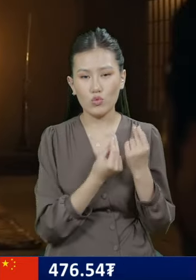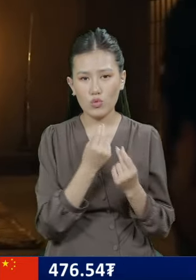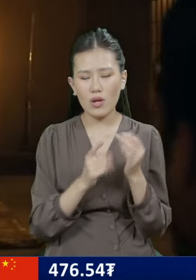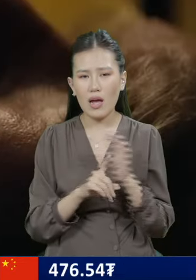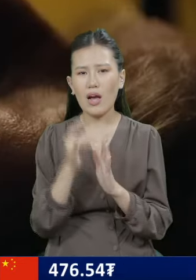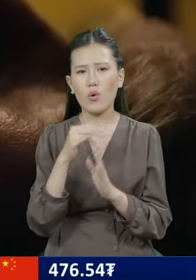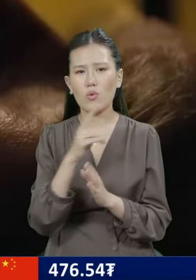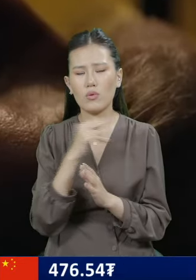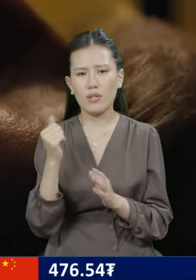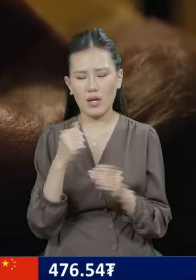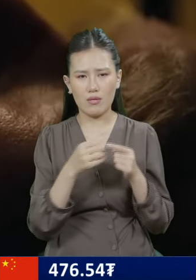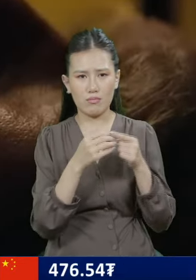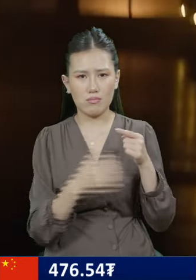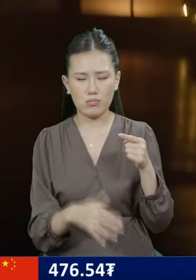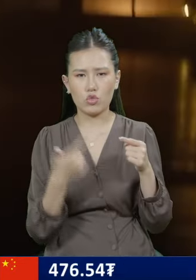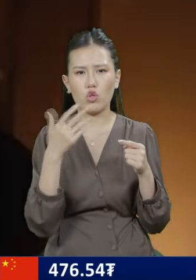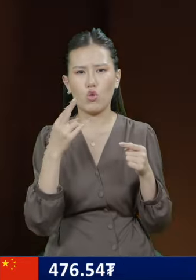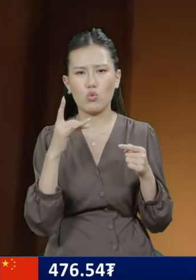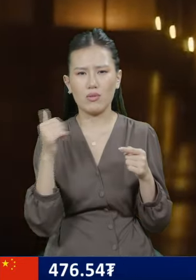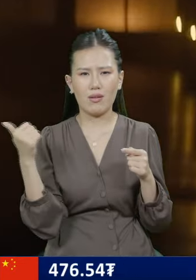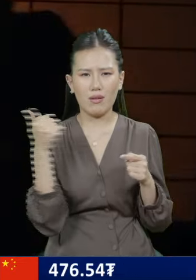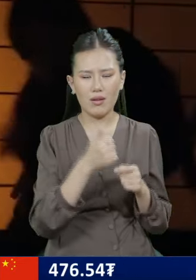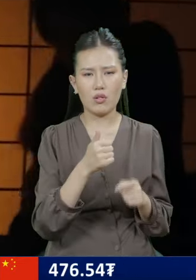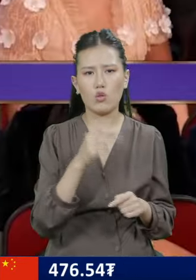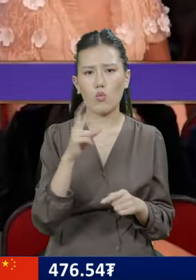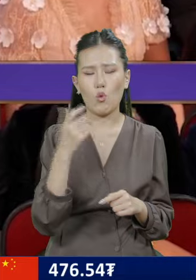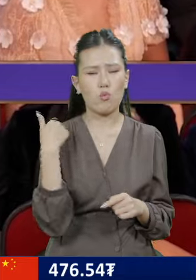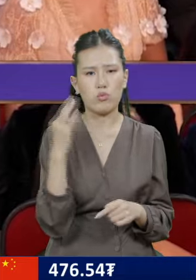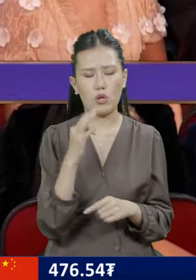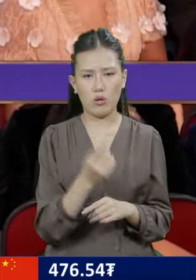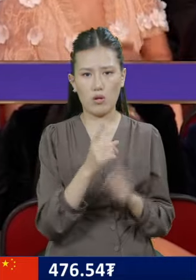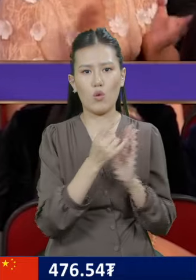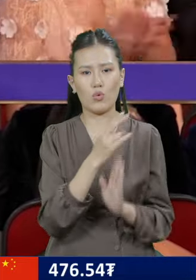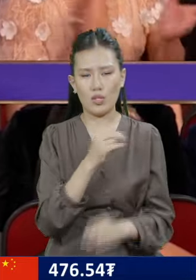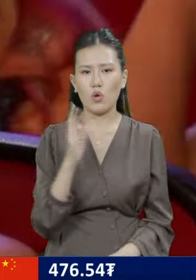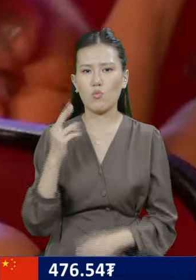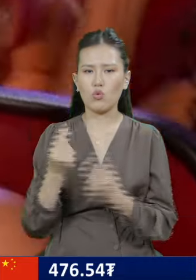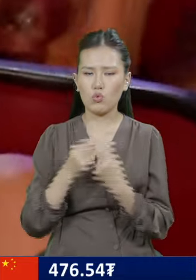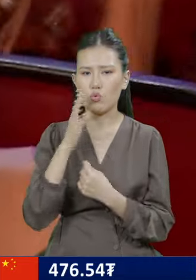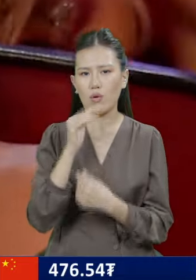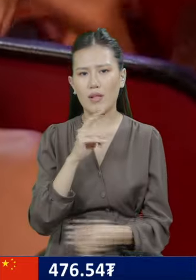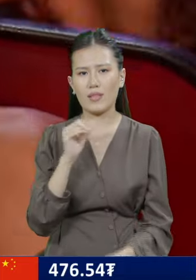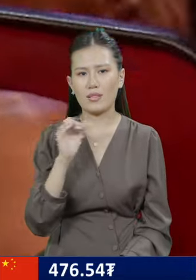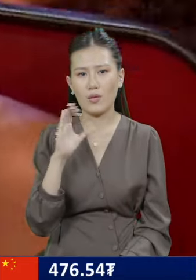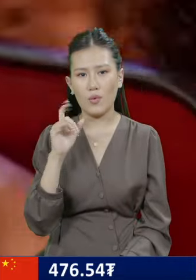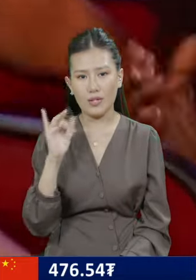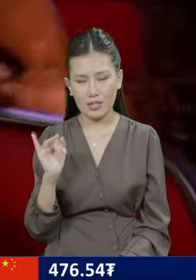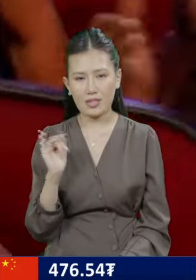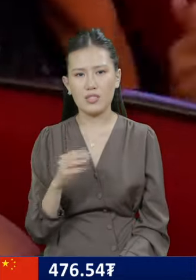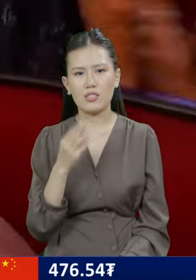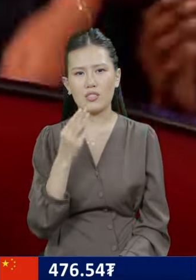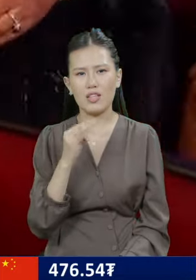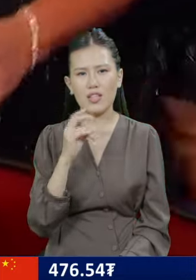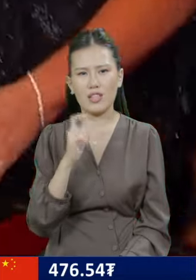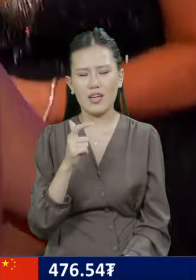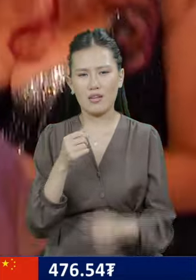драм цувралын гол дүр шагналыг хүртсэн Япон хүн болсон байна. Харин Японы жүжигчин Дуучин Ана Савай анх удаа шилдэг драм цувралын